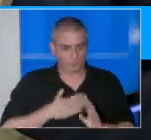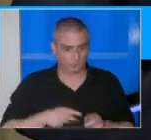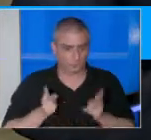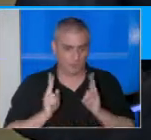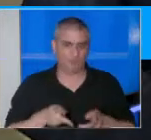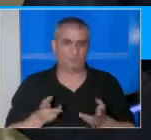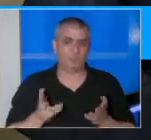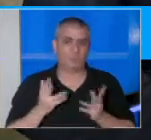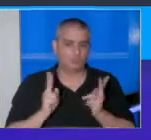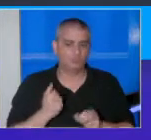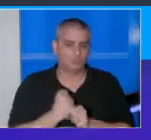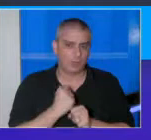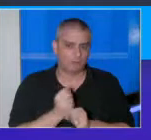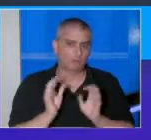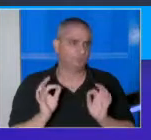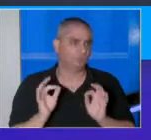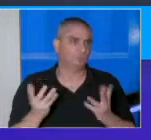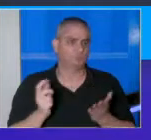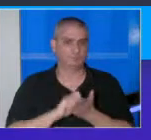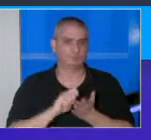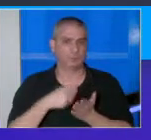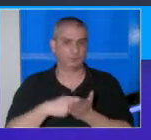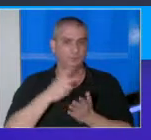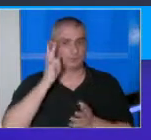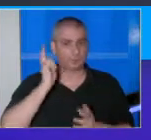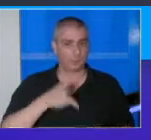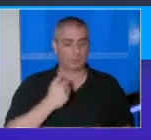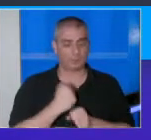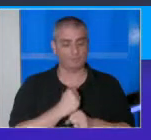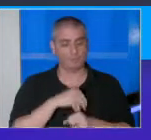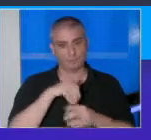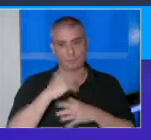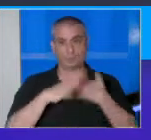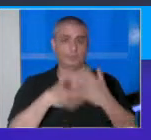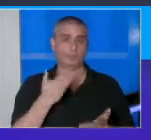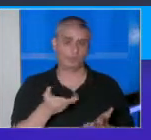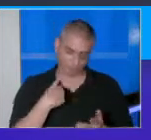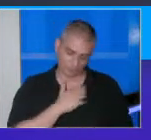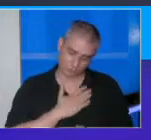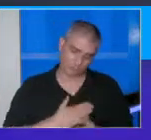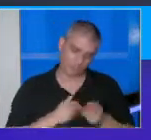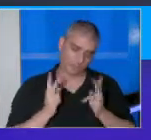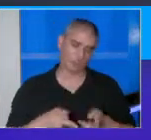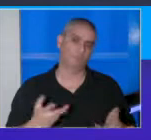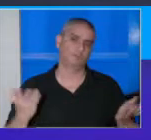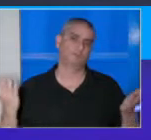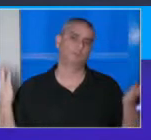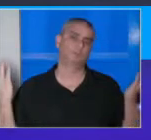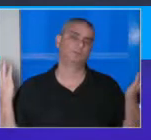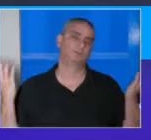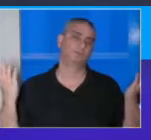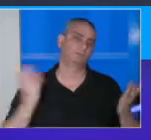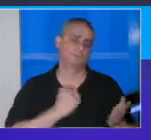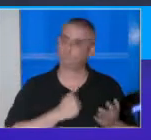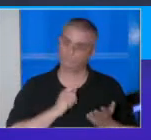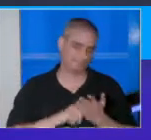את מה שאפשר לעשות, כדי שלמשרד האוצר יהיה יכולת לתפקד בתוך הכאוס הזה, אנחנו רוצים לאפשר את זה. לצערי,